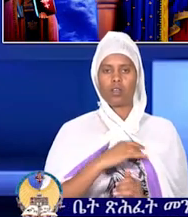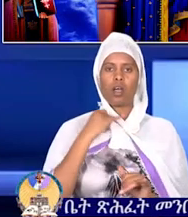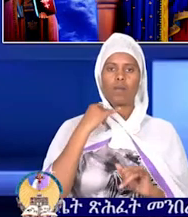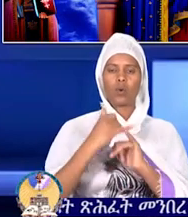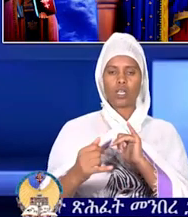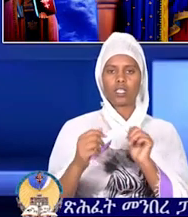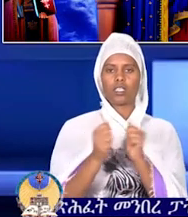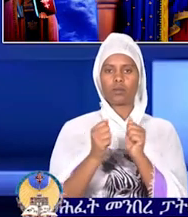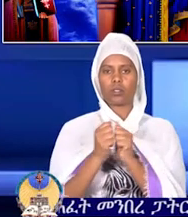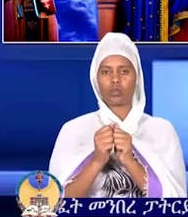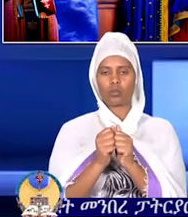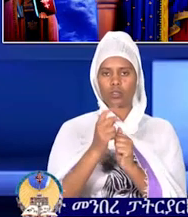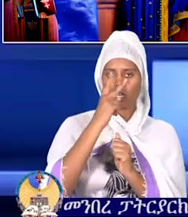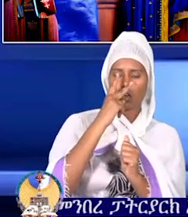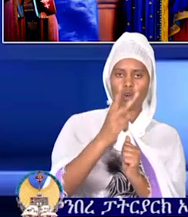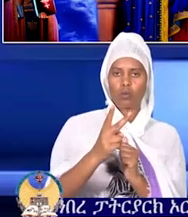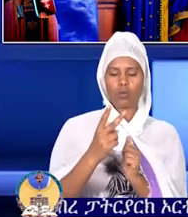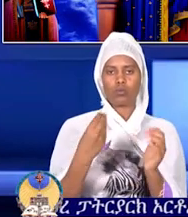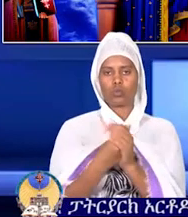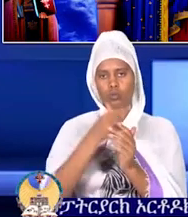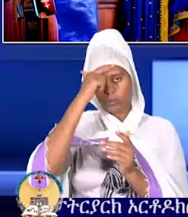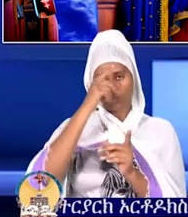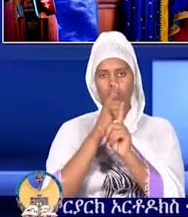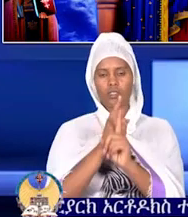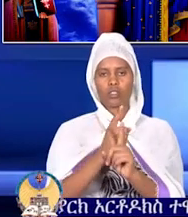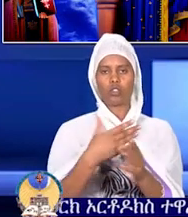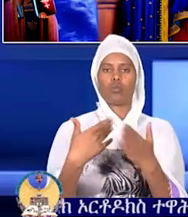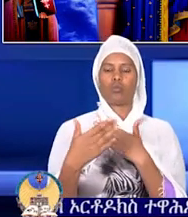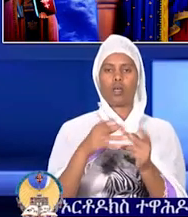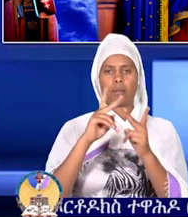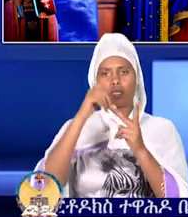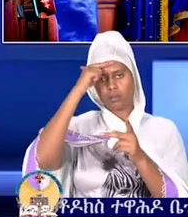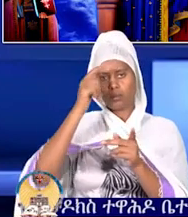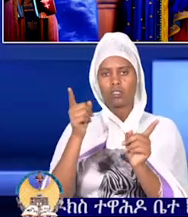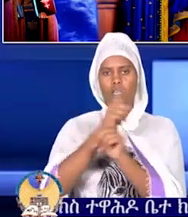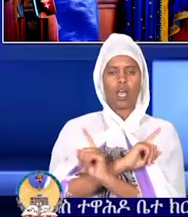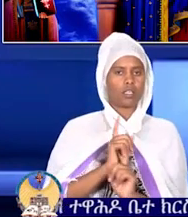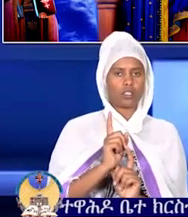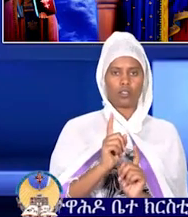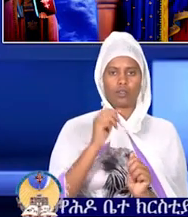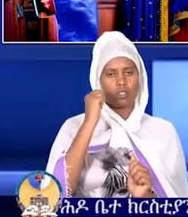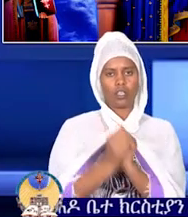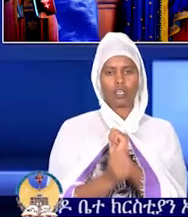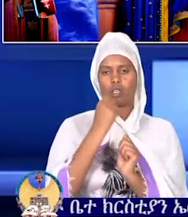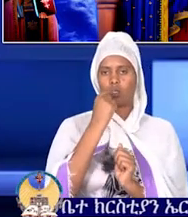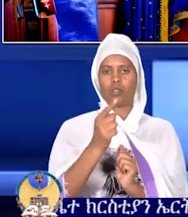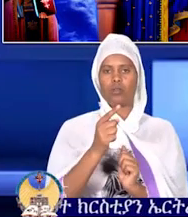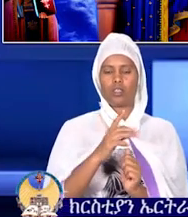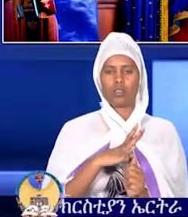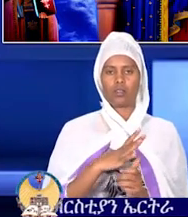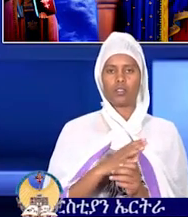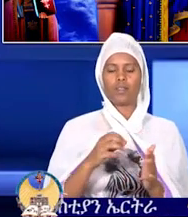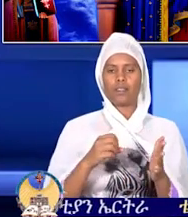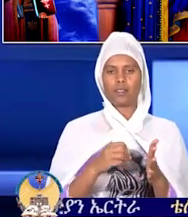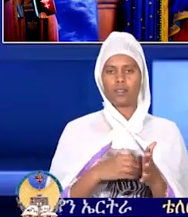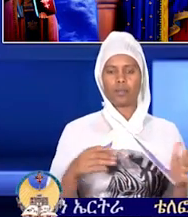ذكرهم مود أثنى نبرتهم إن أموتكم عسر ابنتهم سعبو زبلون مبرحيت إذا استوحي